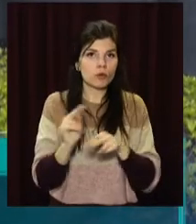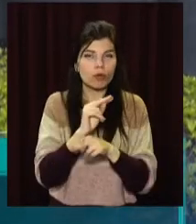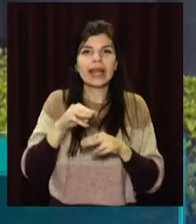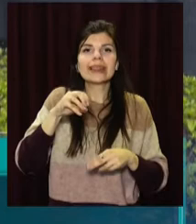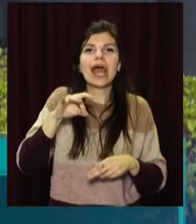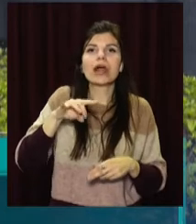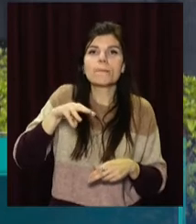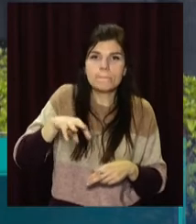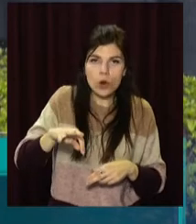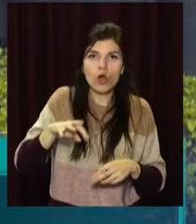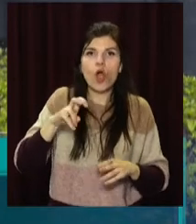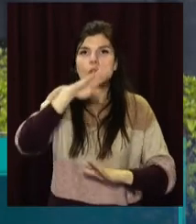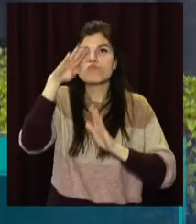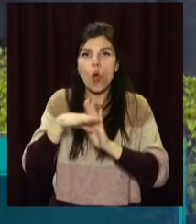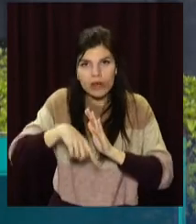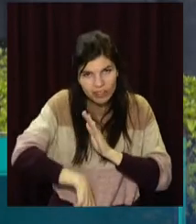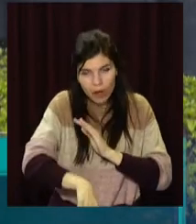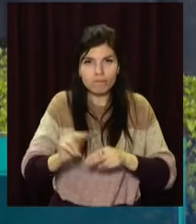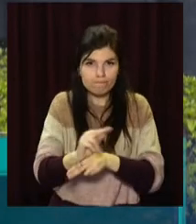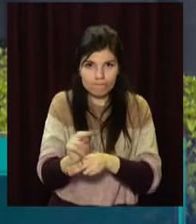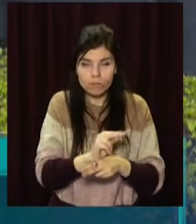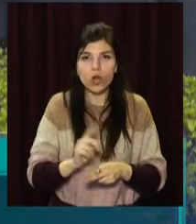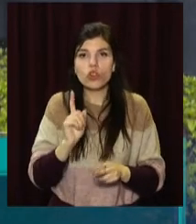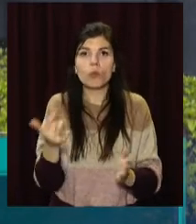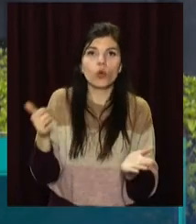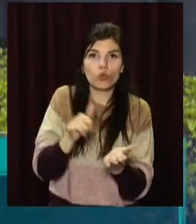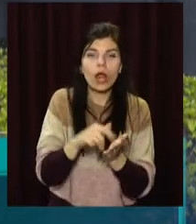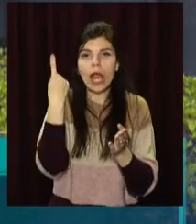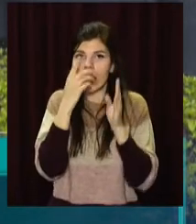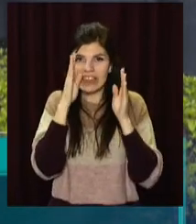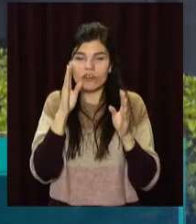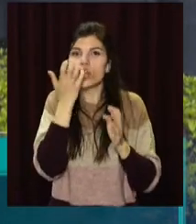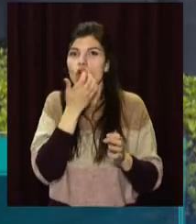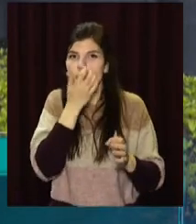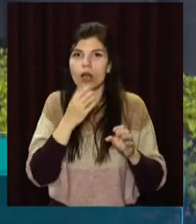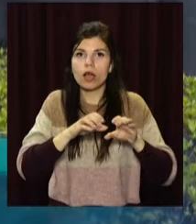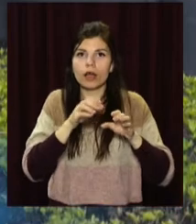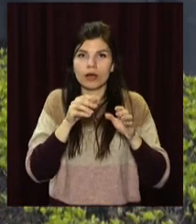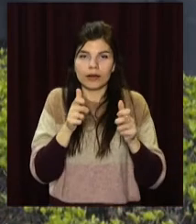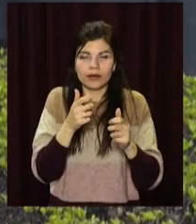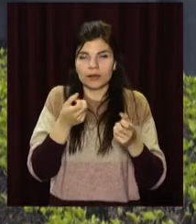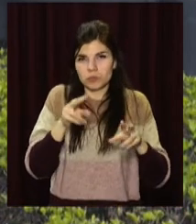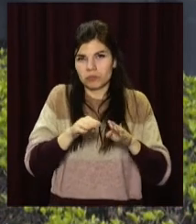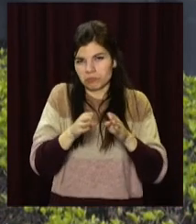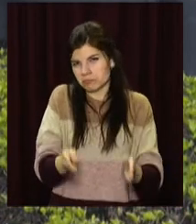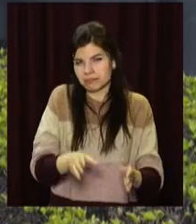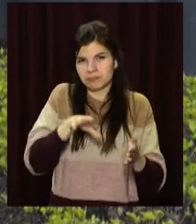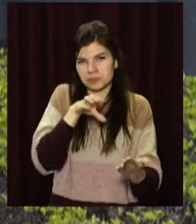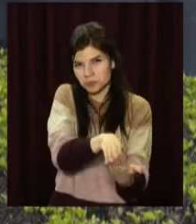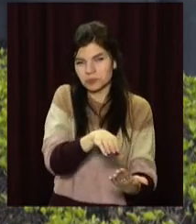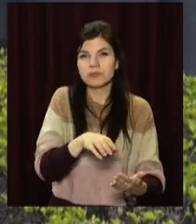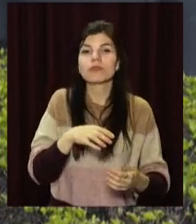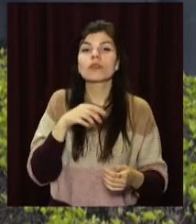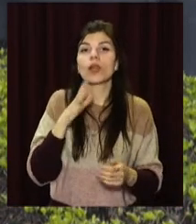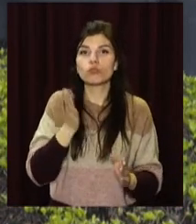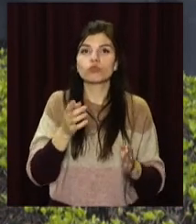термомодернізацію підвальної частини будівлі, де буде встановлений індивідуальний тепловий пункт. пункт, індивідуальний тепловий пункт. Будуть